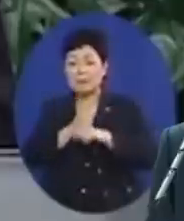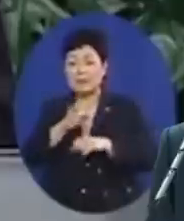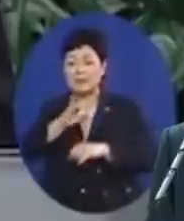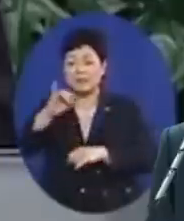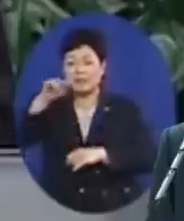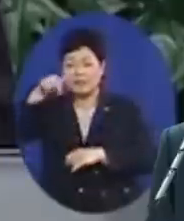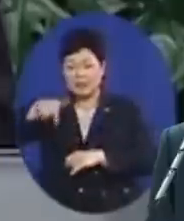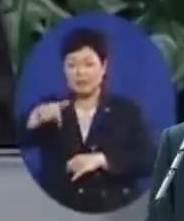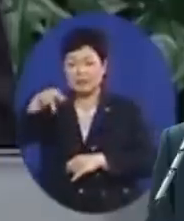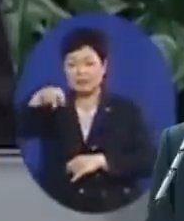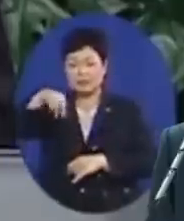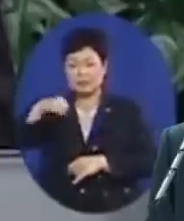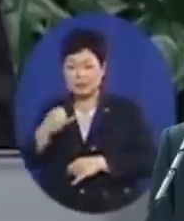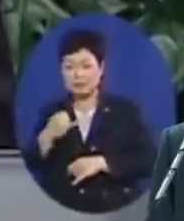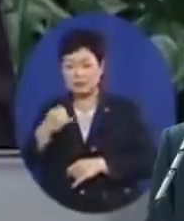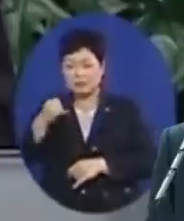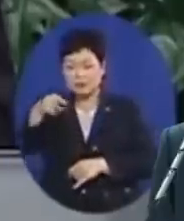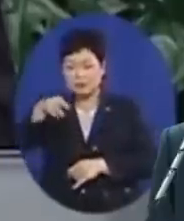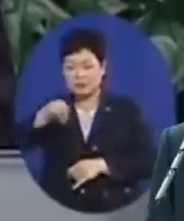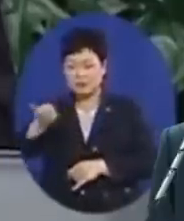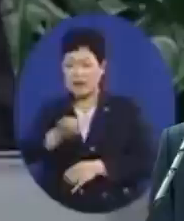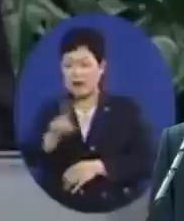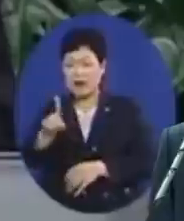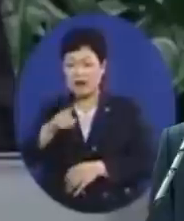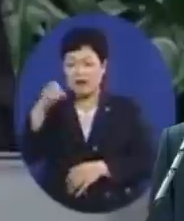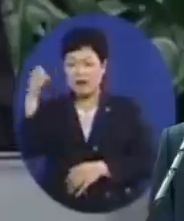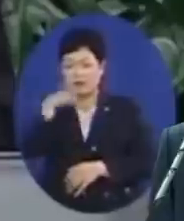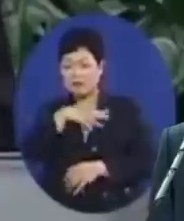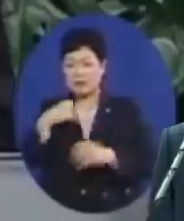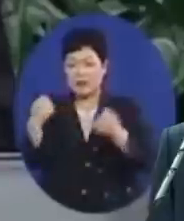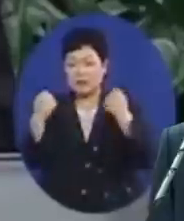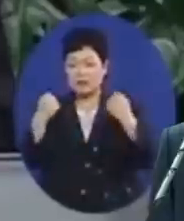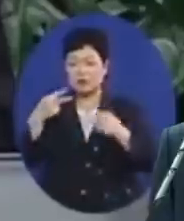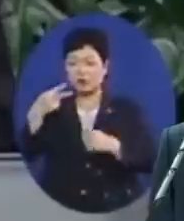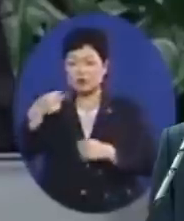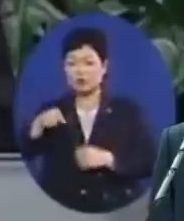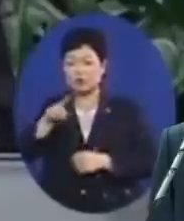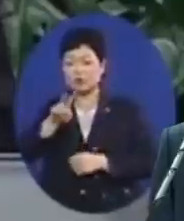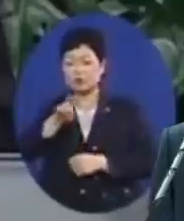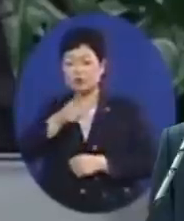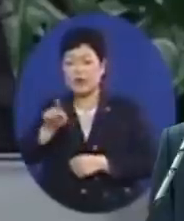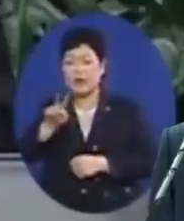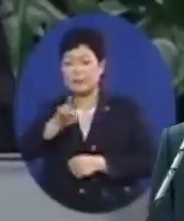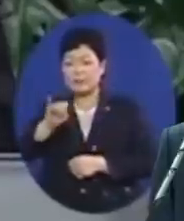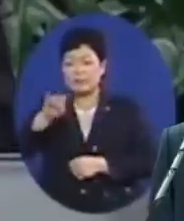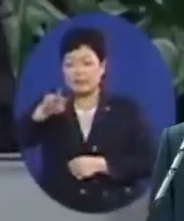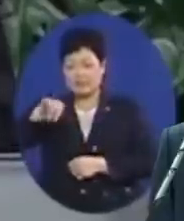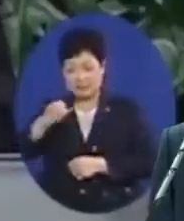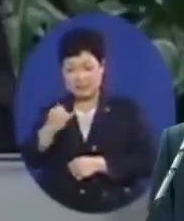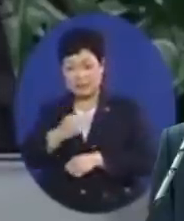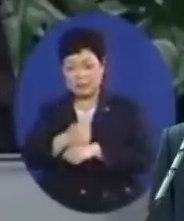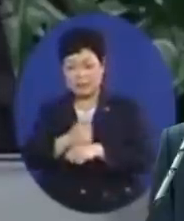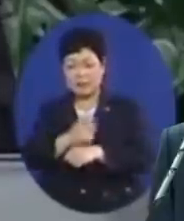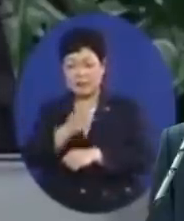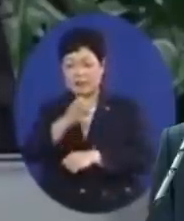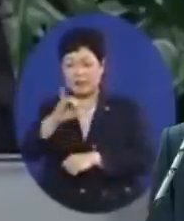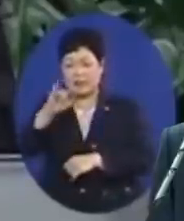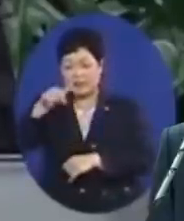익수시아라고 말한 것입니다. 그냥 힘은 두나미스입니다. 다이나마이트는